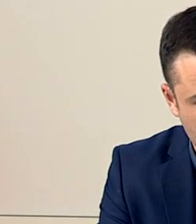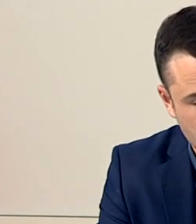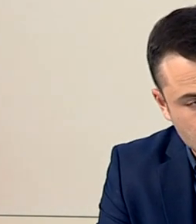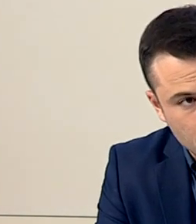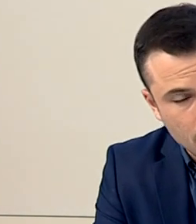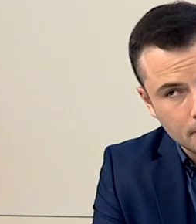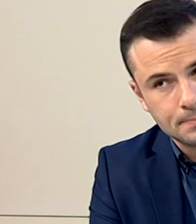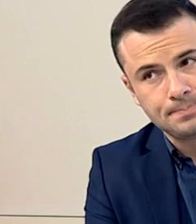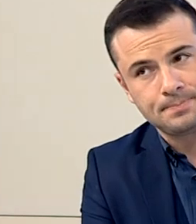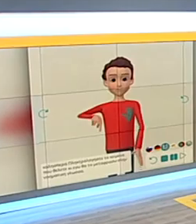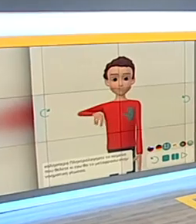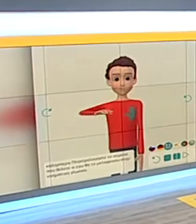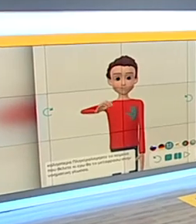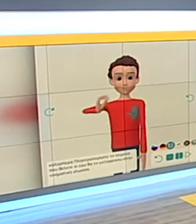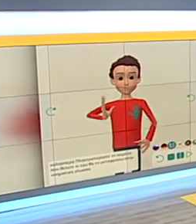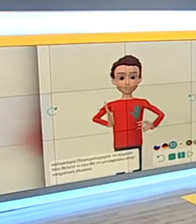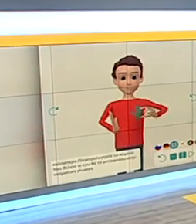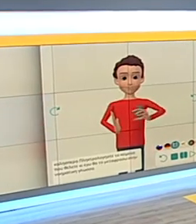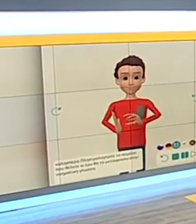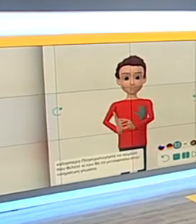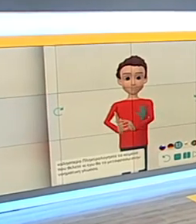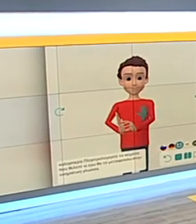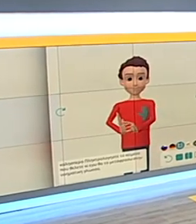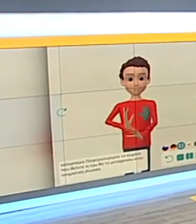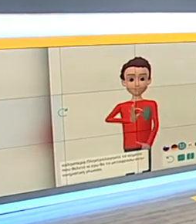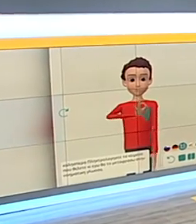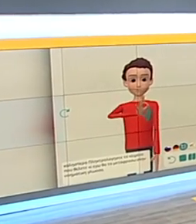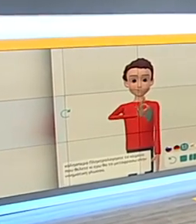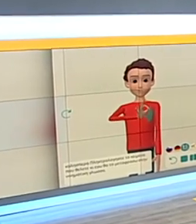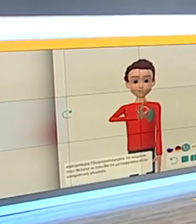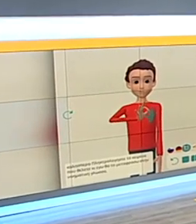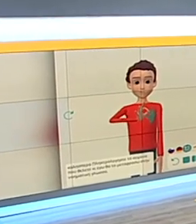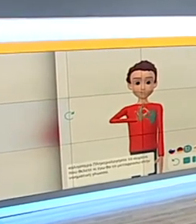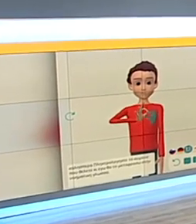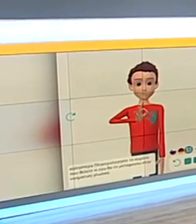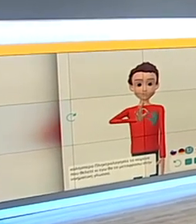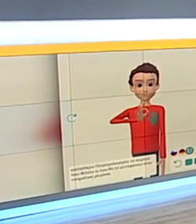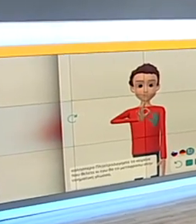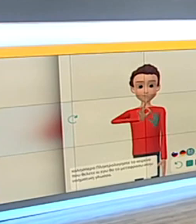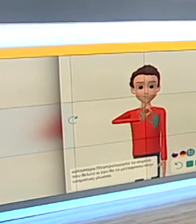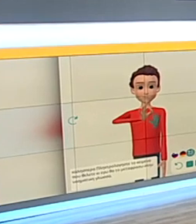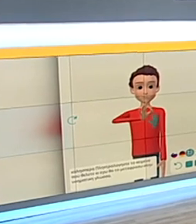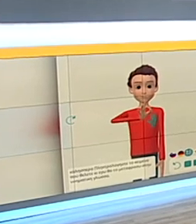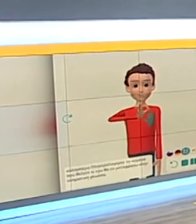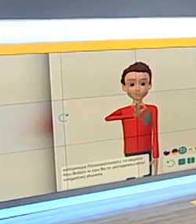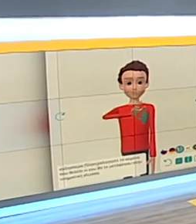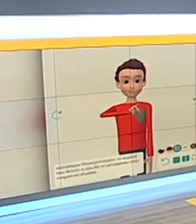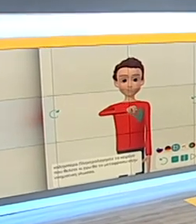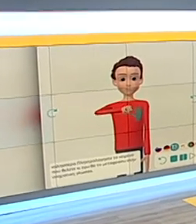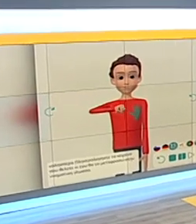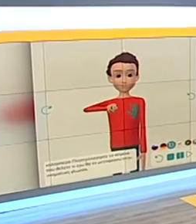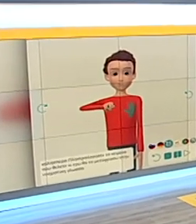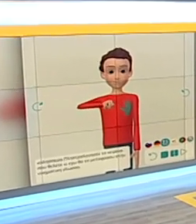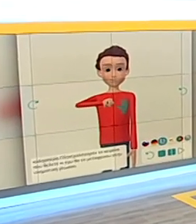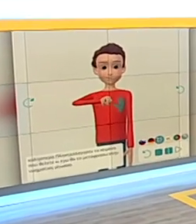Ακριβώς. Καταρχάς έχουμε φτιάξει ένα βιβλίο. Έχουμε συγκεντρώσει την υπάρχουσα κατάσταση σε